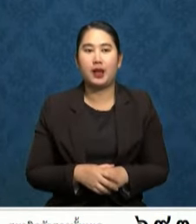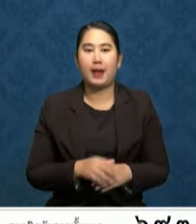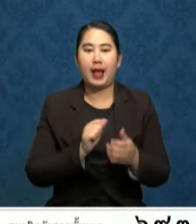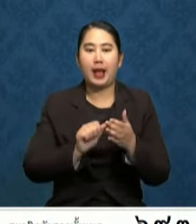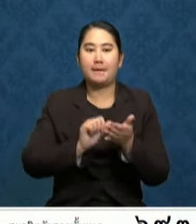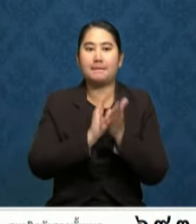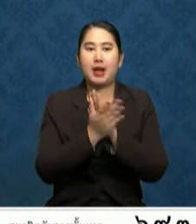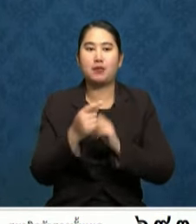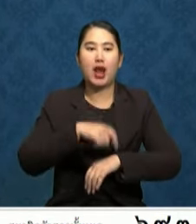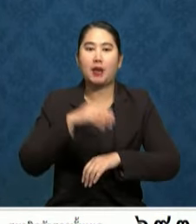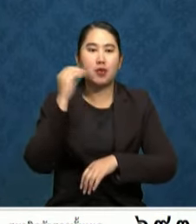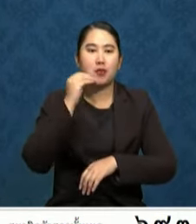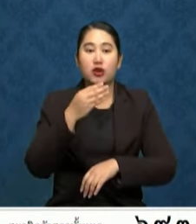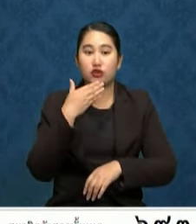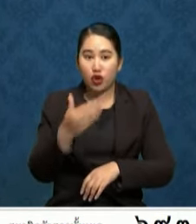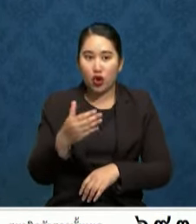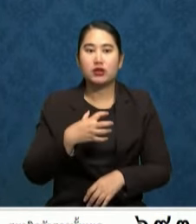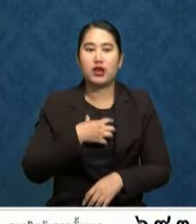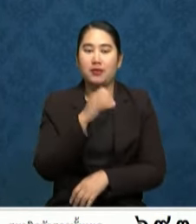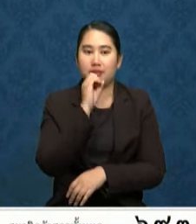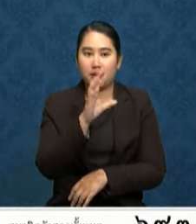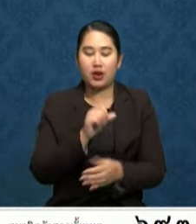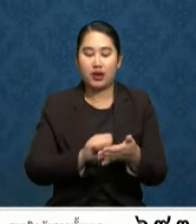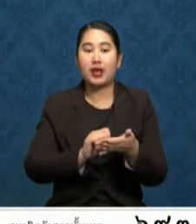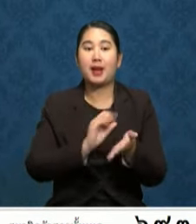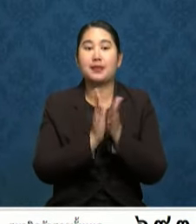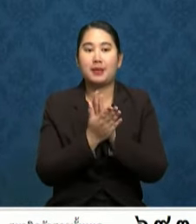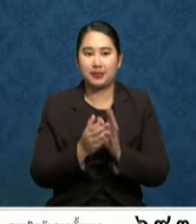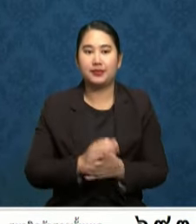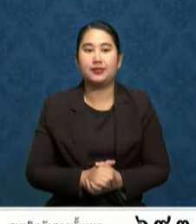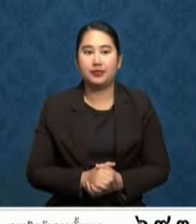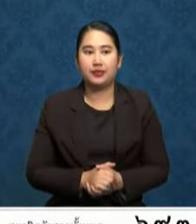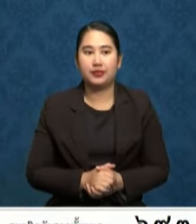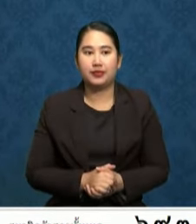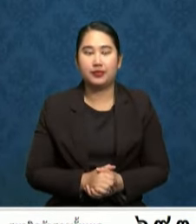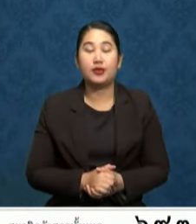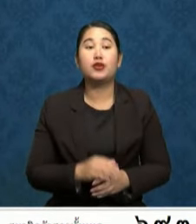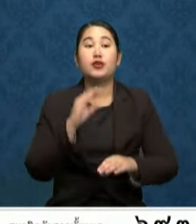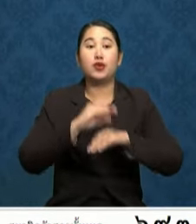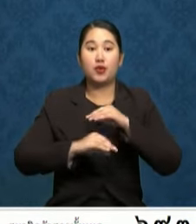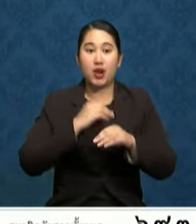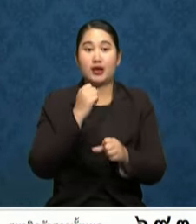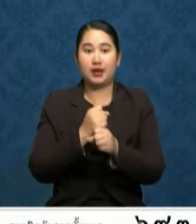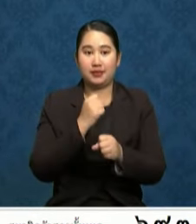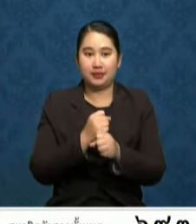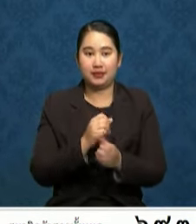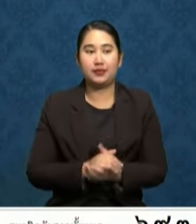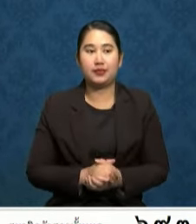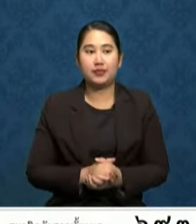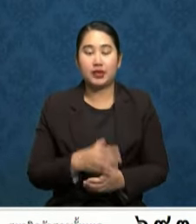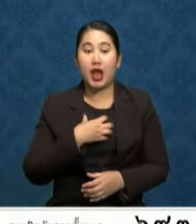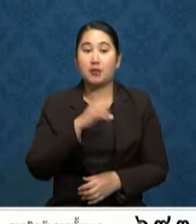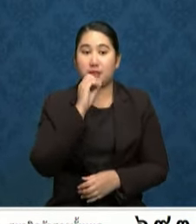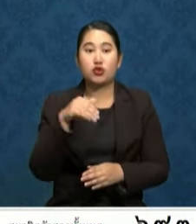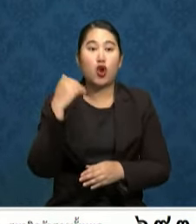เปลี่ยนแปลงไปตลอดเวลาก็ต้องขอเรียนนะครับว่าว่าเราต้องเปลี่ยนไปสำหรับโปรเจคเนี่ยผมอยากจะเรียนว่าในเฟส